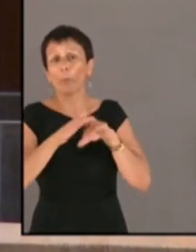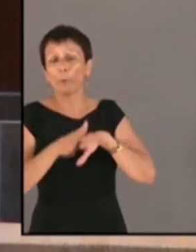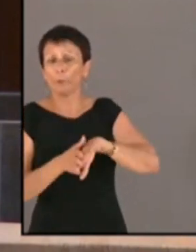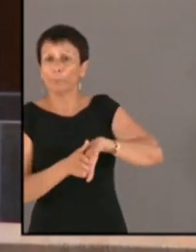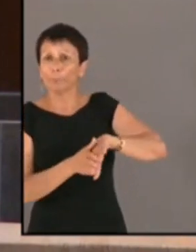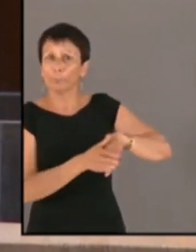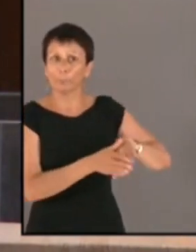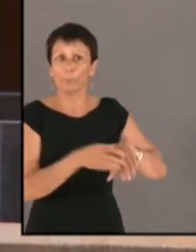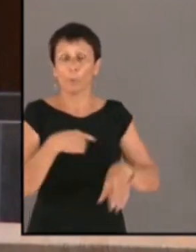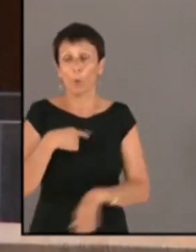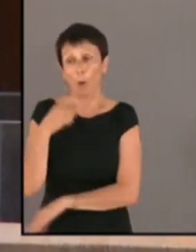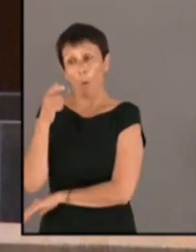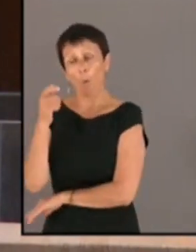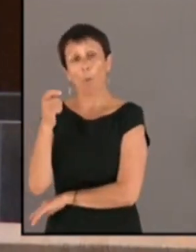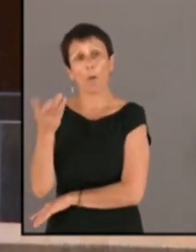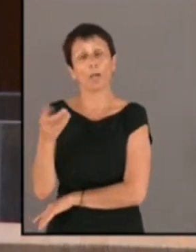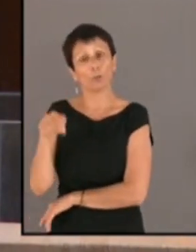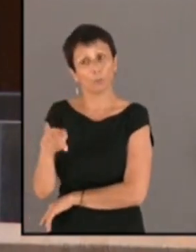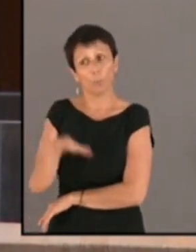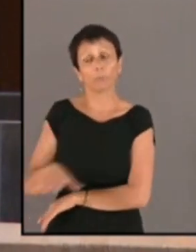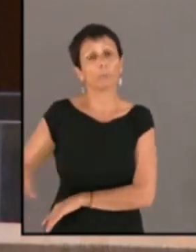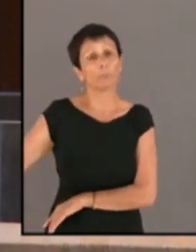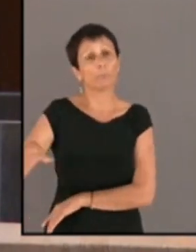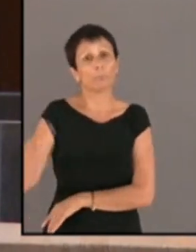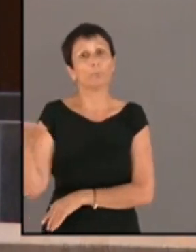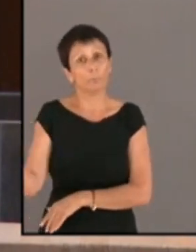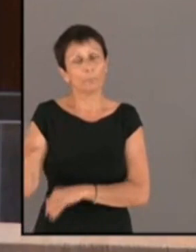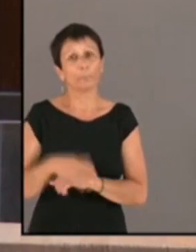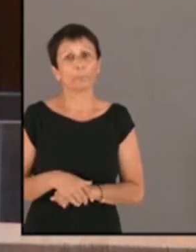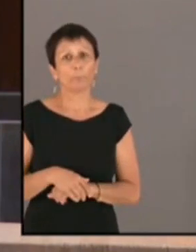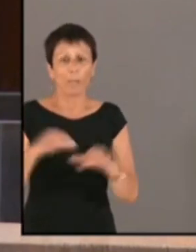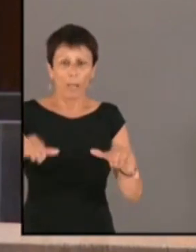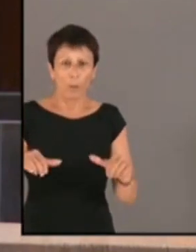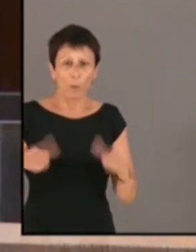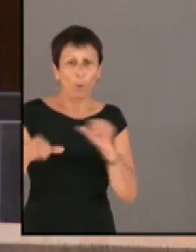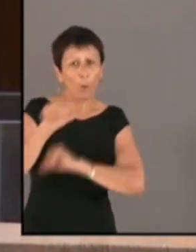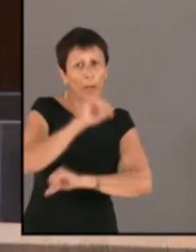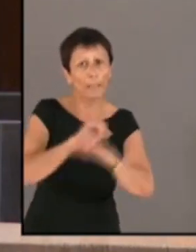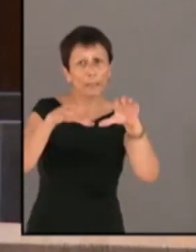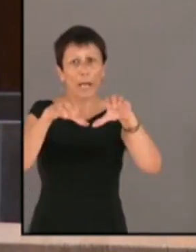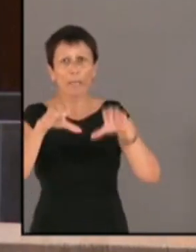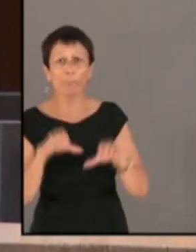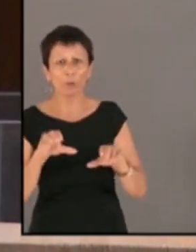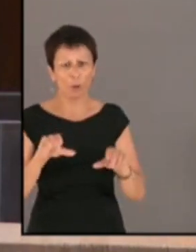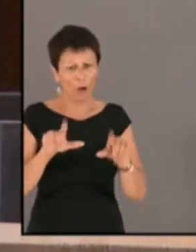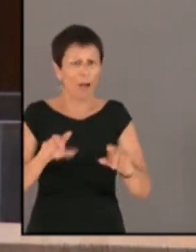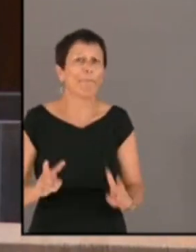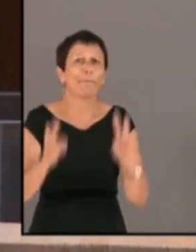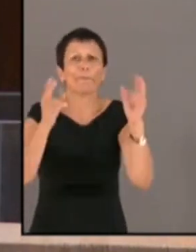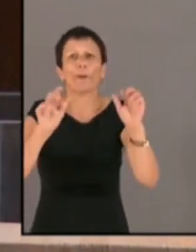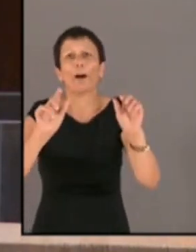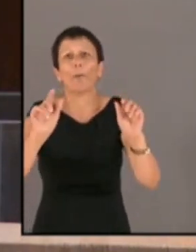Donc, hommage leur doit être rendu. Donc, une réorganisation, une administration, c'est vivant, bien sûr, ça